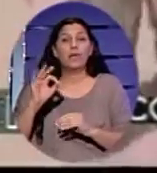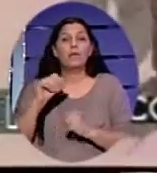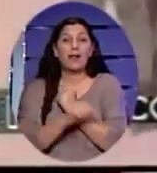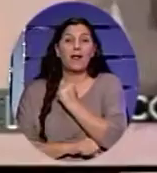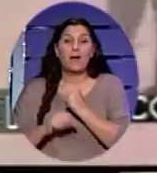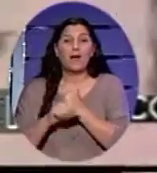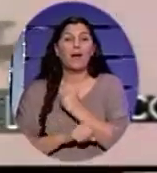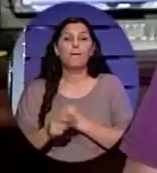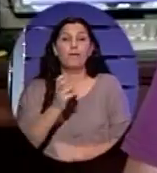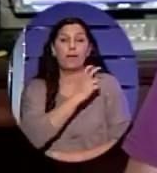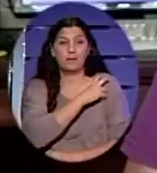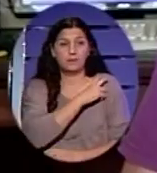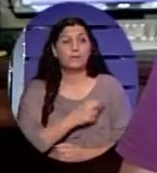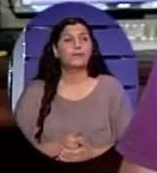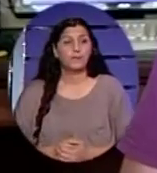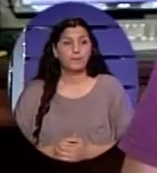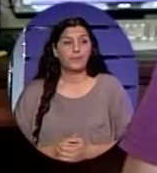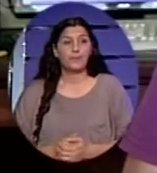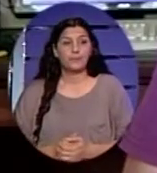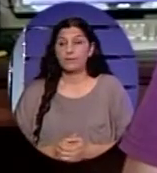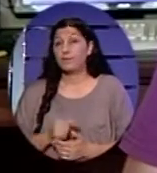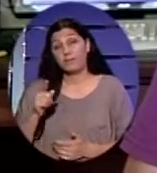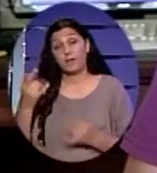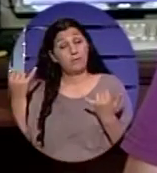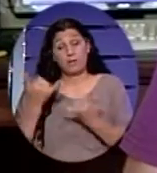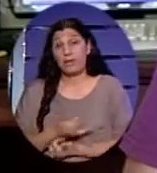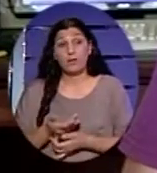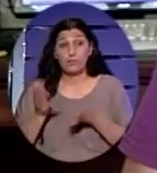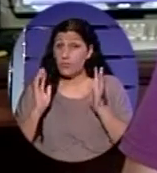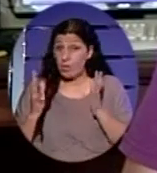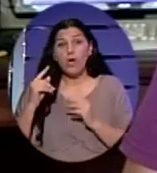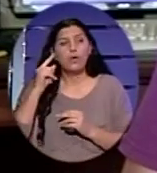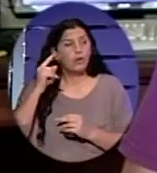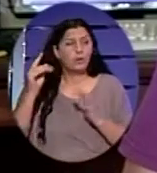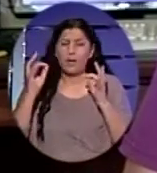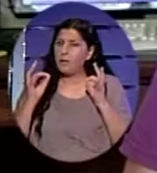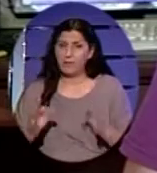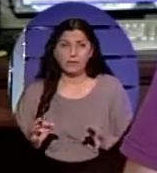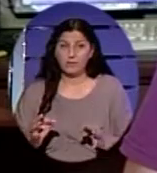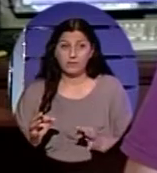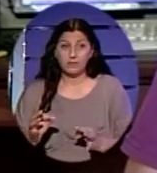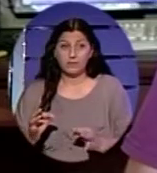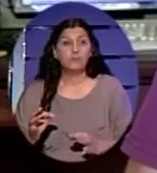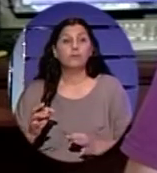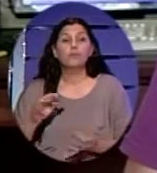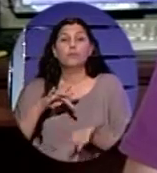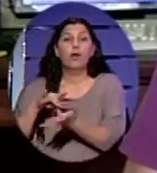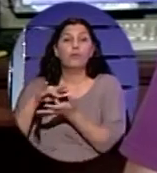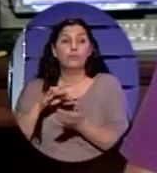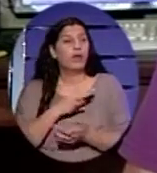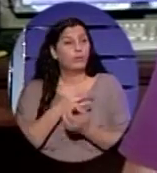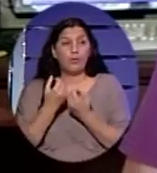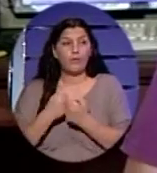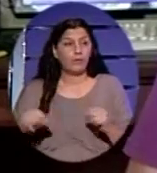צהל. המחדל היה נוראי, אנחנו ידענו את זה בזמן אמת, משום שהמוצבים שלנו